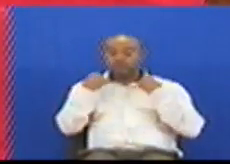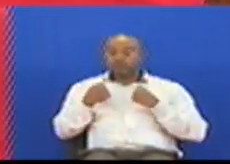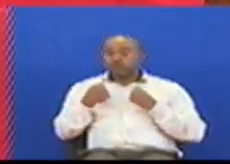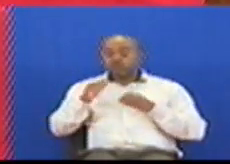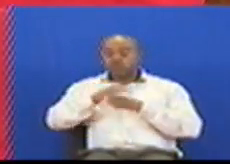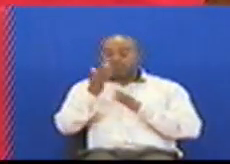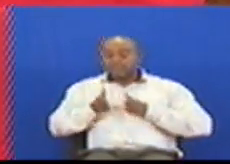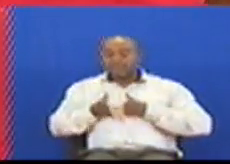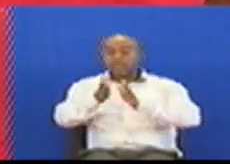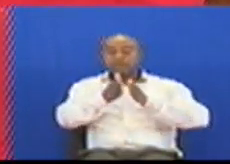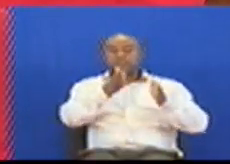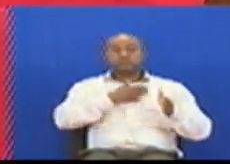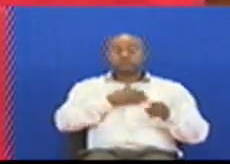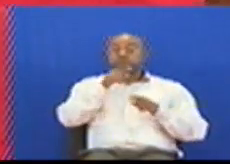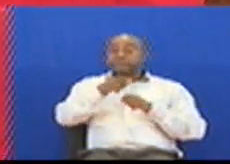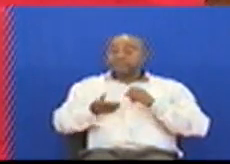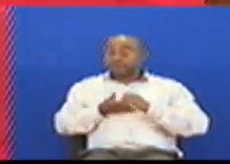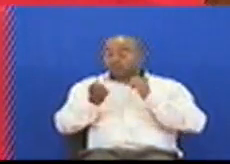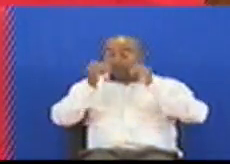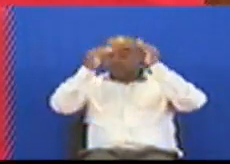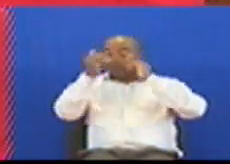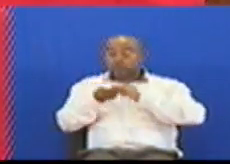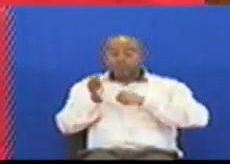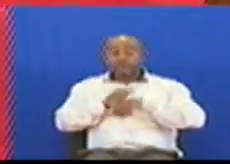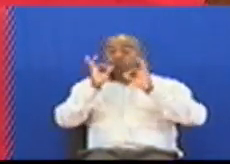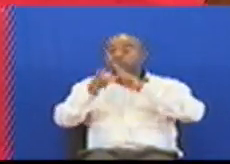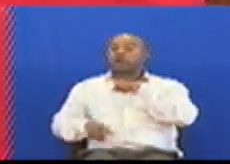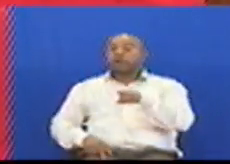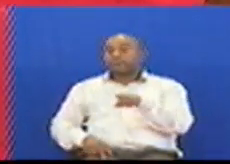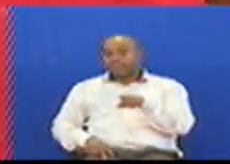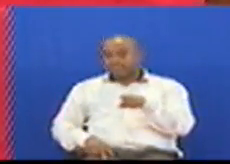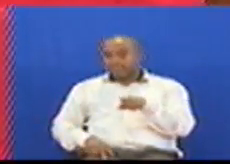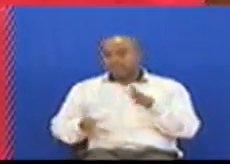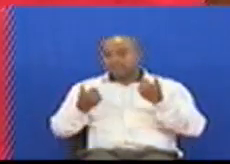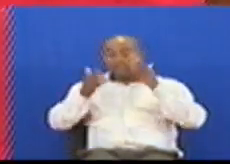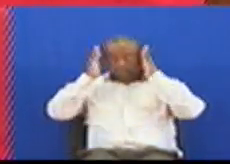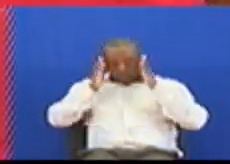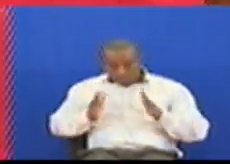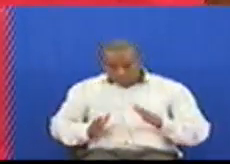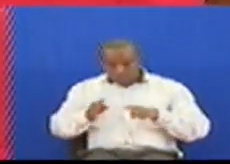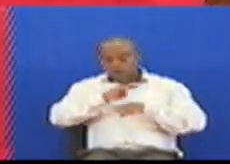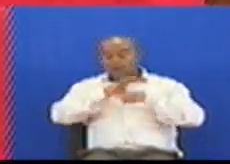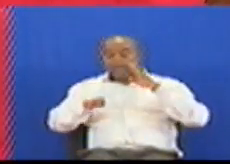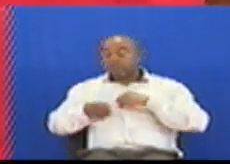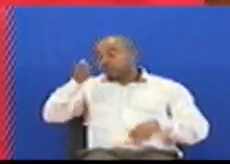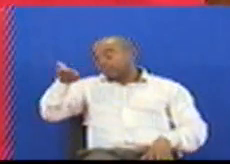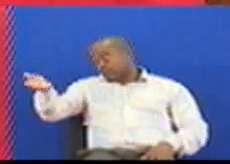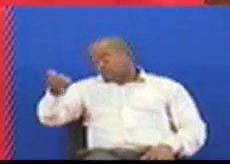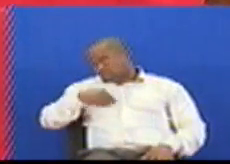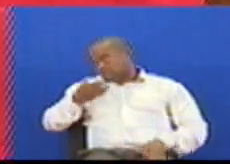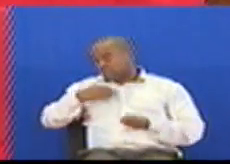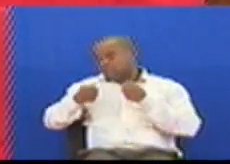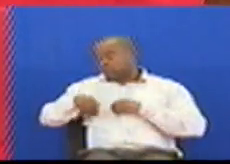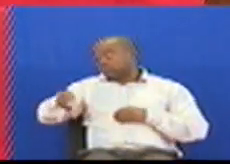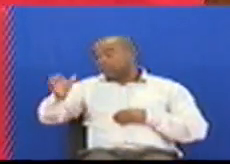bora ambayo itaweza kutusaidia hata kiuchumi kwenye taifa letu kwa ujumla wake. Mheshimiwa Naibu Spika, nilitaka kutoa mchango huo kwenye maeneo